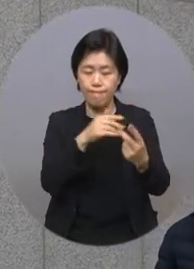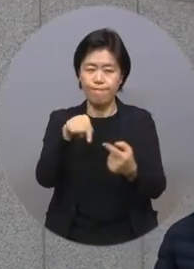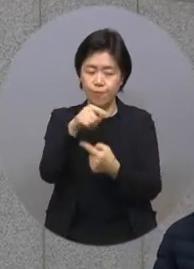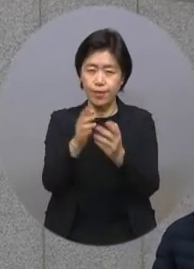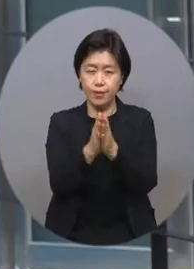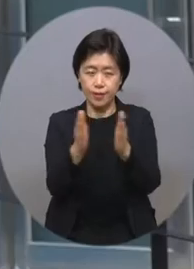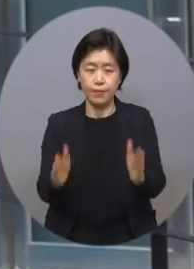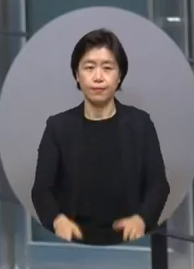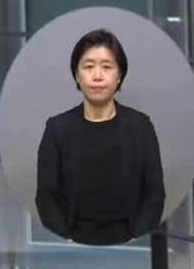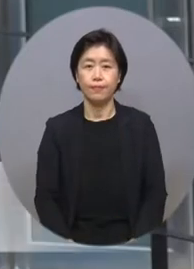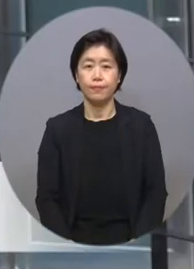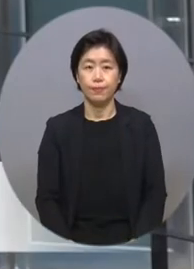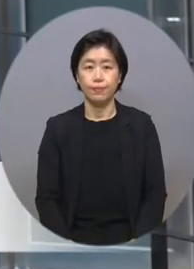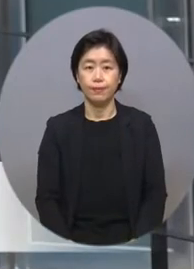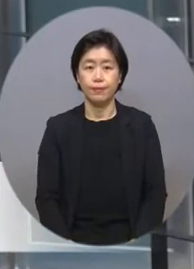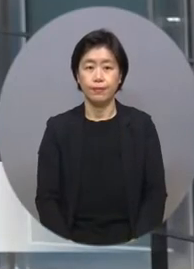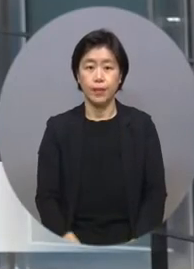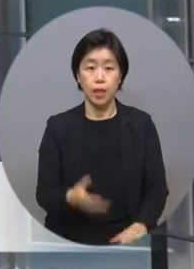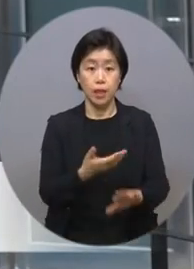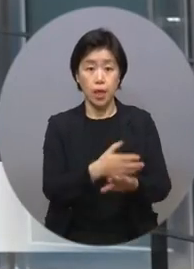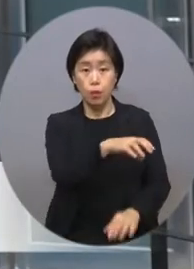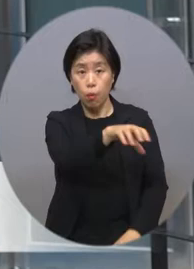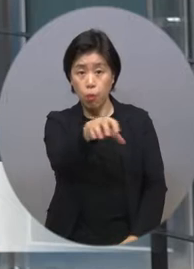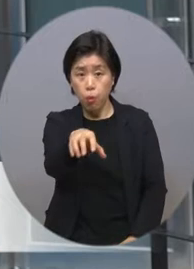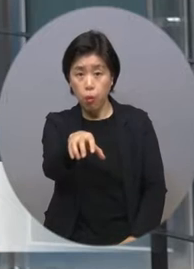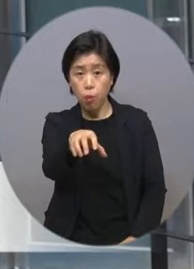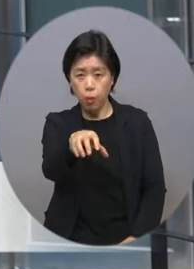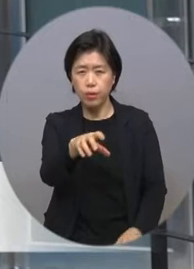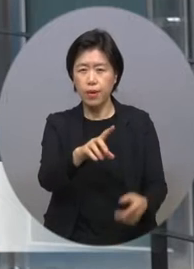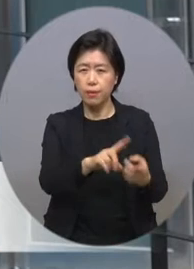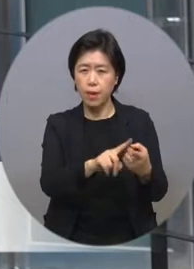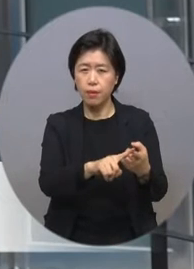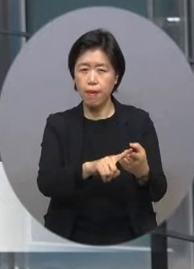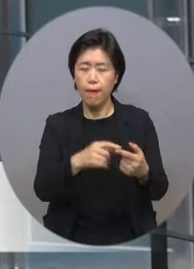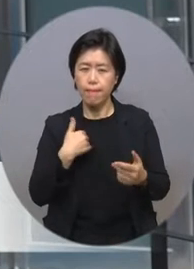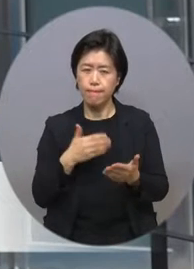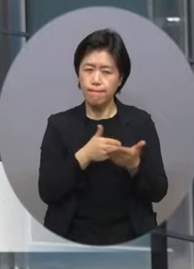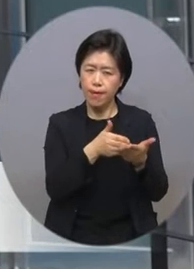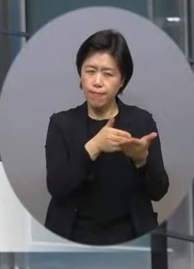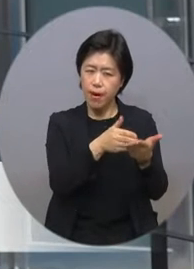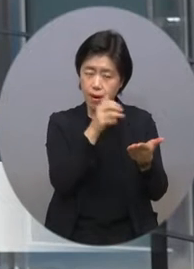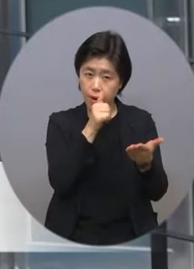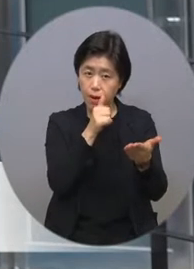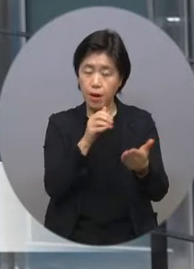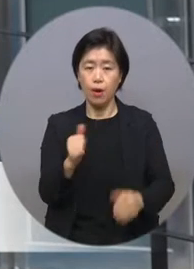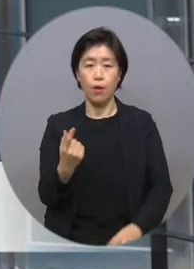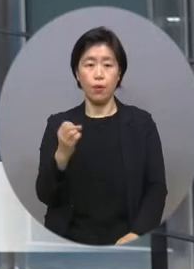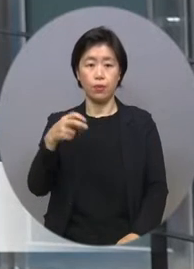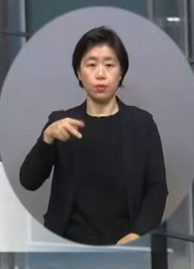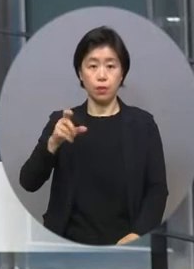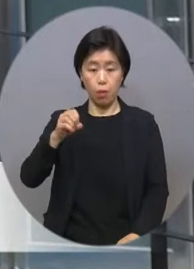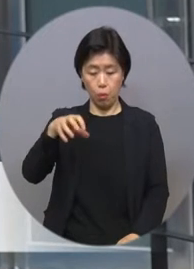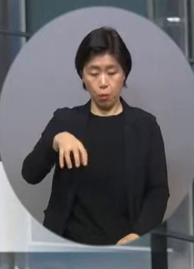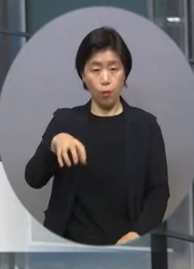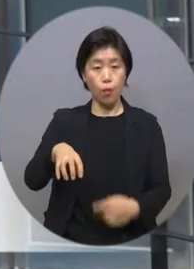예정입니다. 시군에 구체적으로 그런 제안을 많이 하고 있고요. 네, 오늘 아마